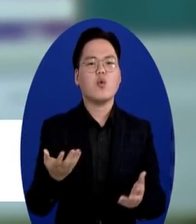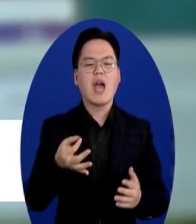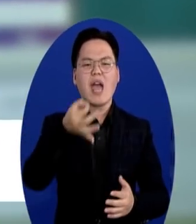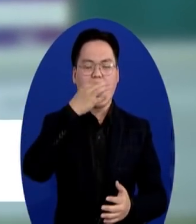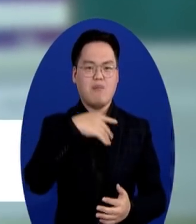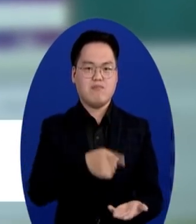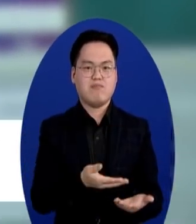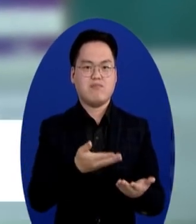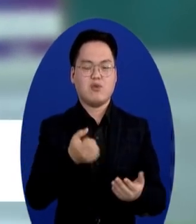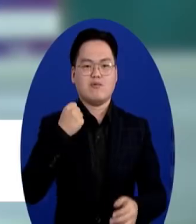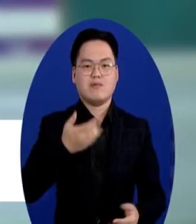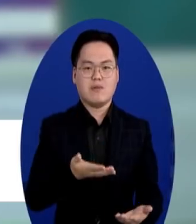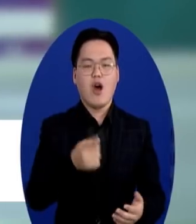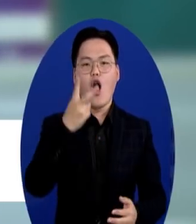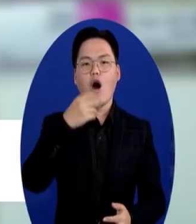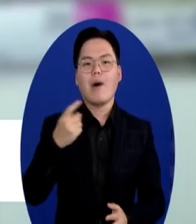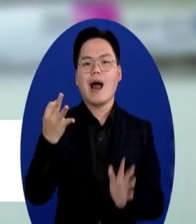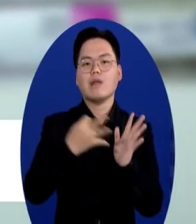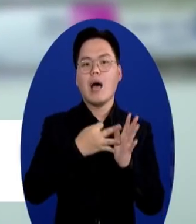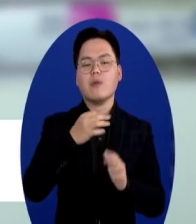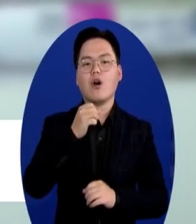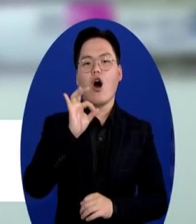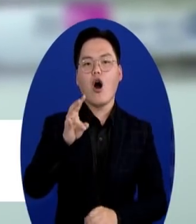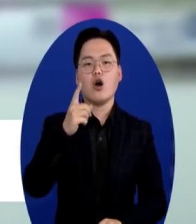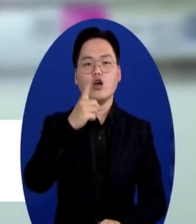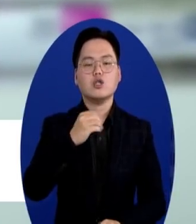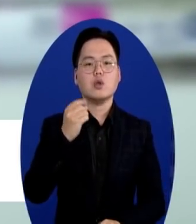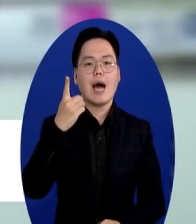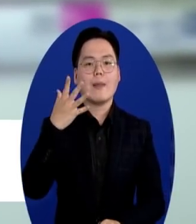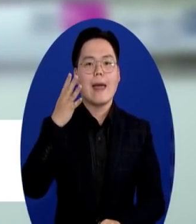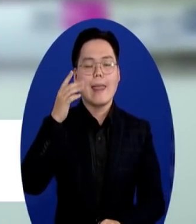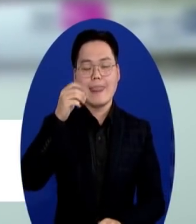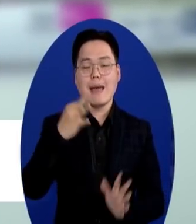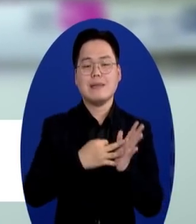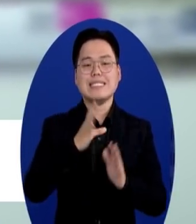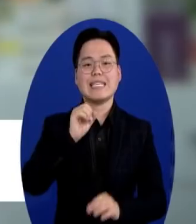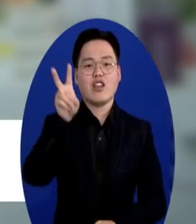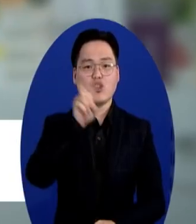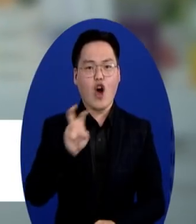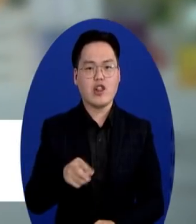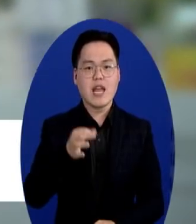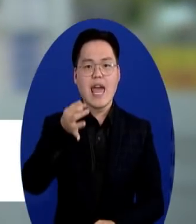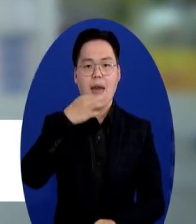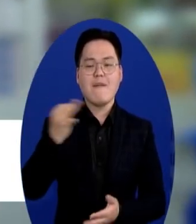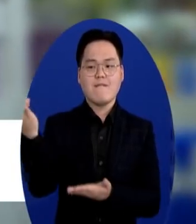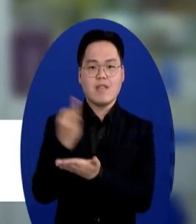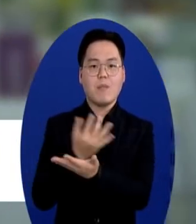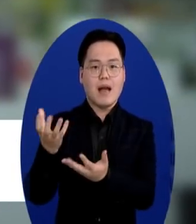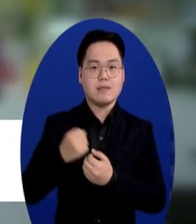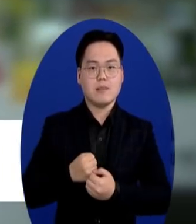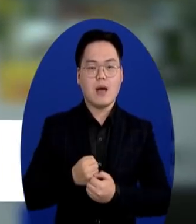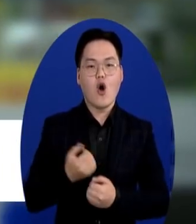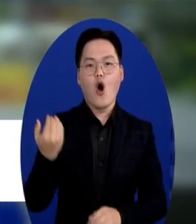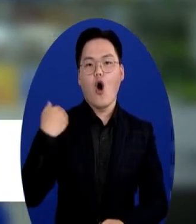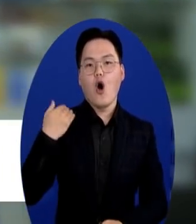байна. 2018 онд л гэхэд бид 118 сая Америк доллароор эм импортлж оруулж иржээ. Өнгөрсөн онд